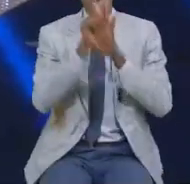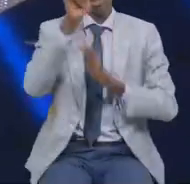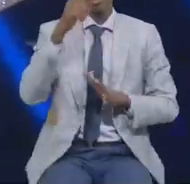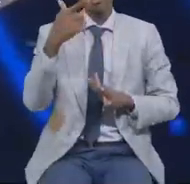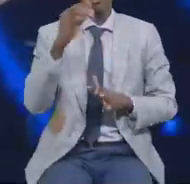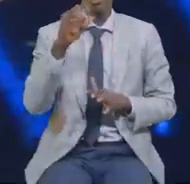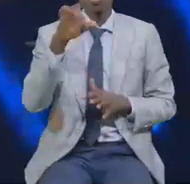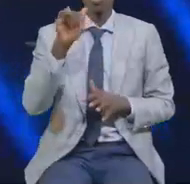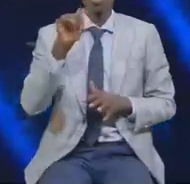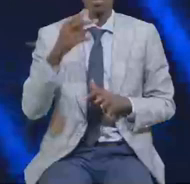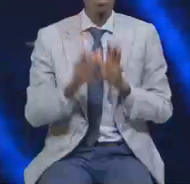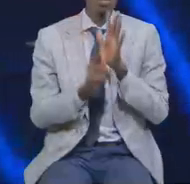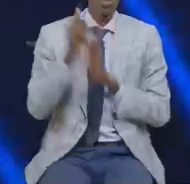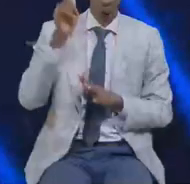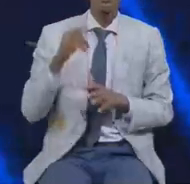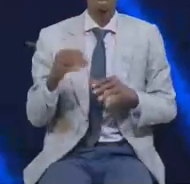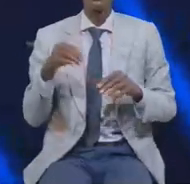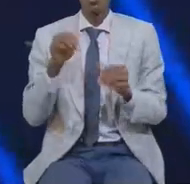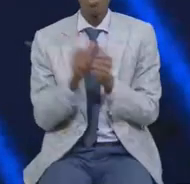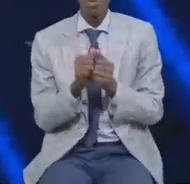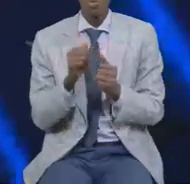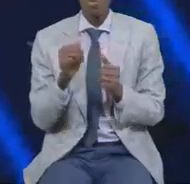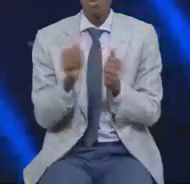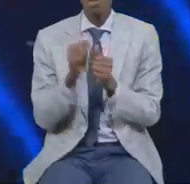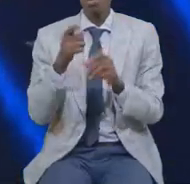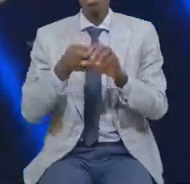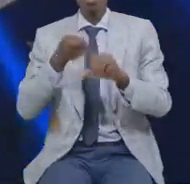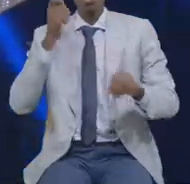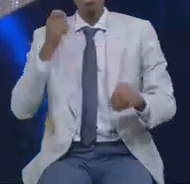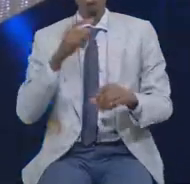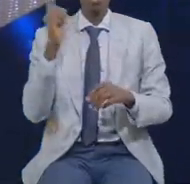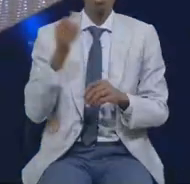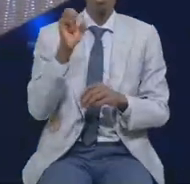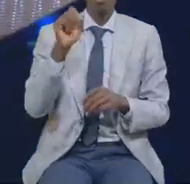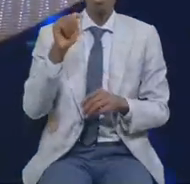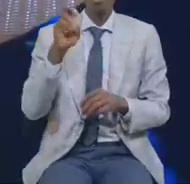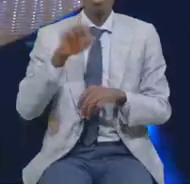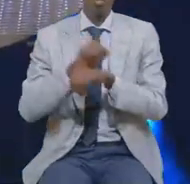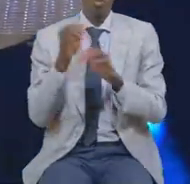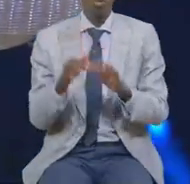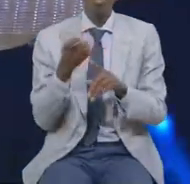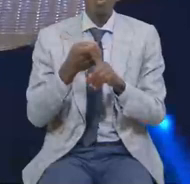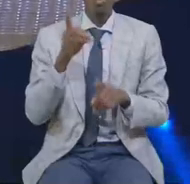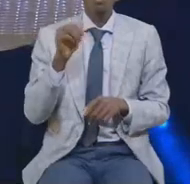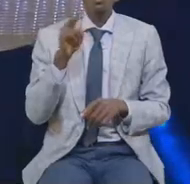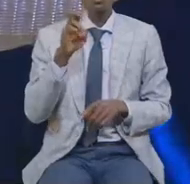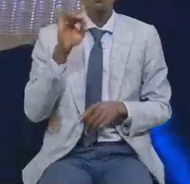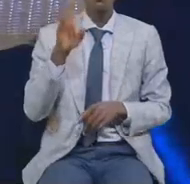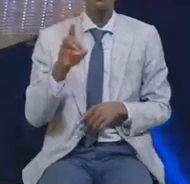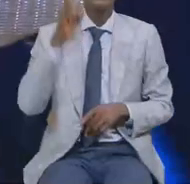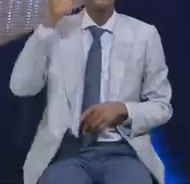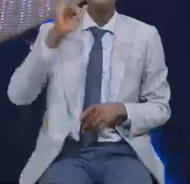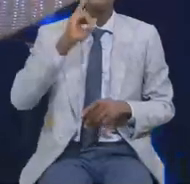Goliath avec une petite pierre. Qu'est-ce que notre Dieu ne peut pas faire? Alors, il peut nous délivrer de la